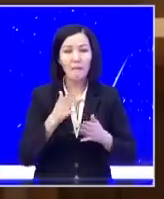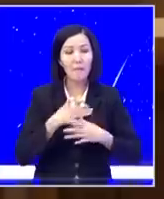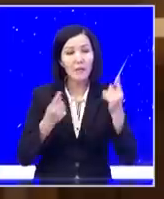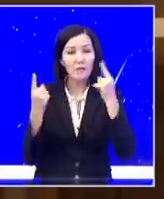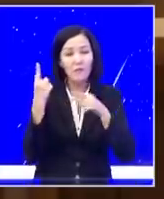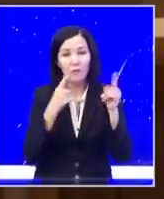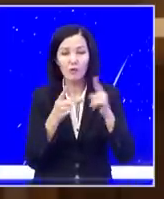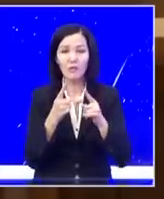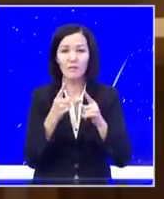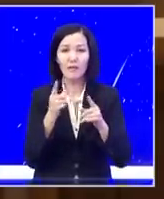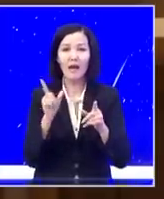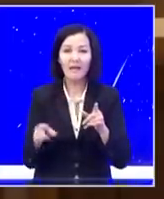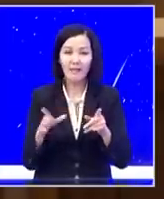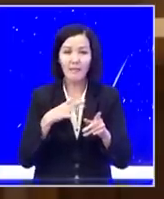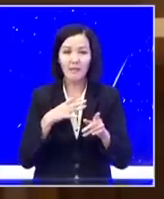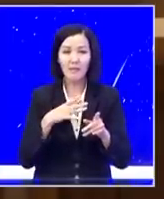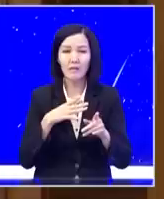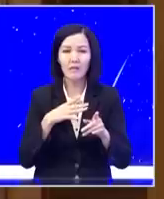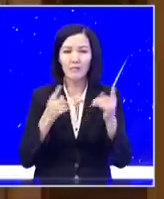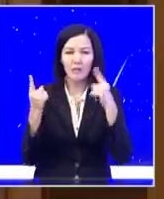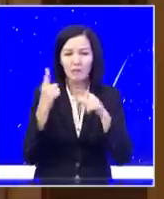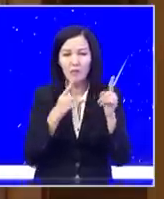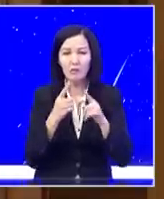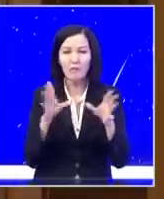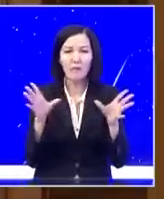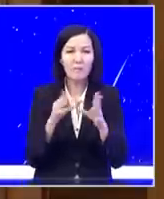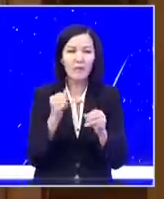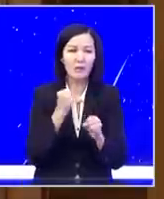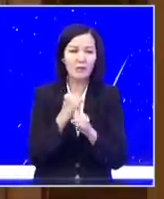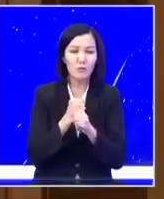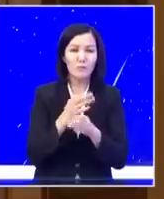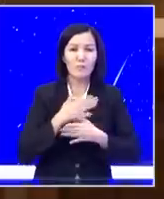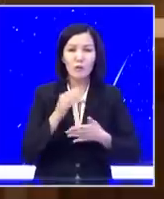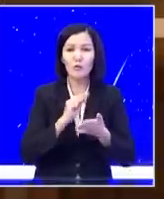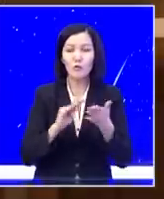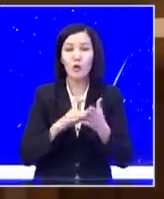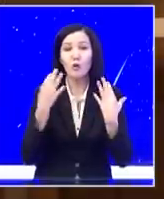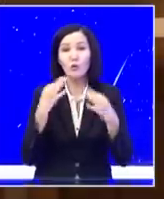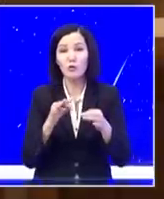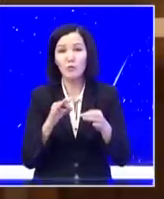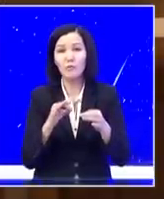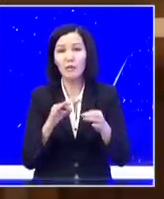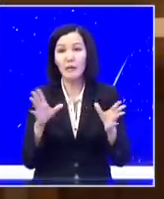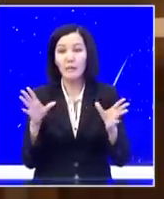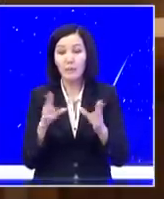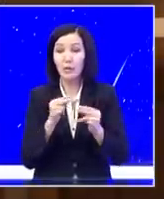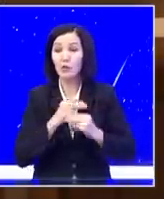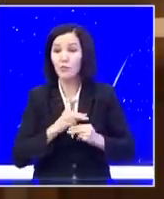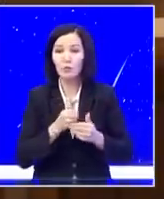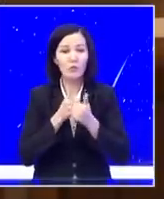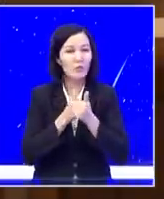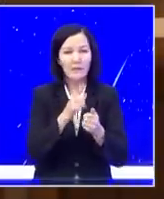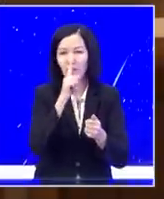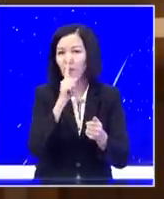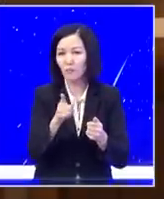ғой. Мен творчествода қалайын. Мен журналистпін. Рұқсат болса, мен қасыңызда болайын, но тек орынбасарыңыз